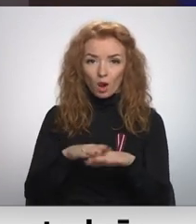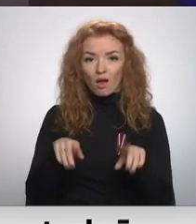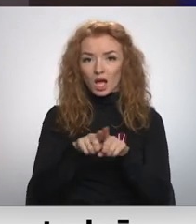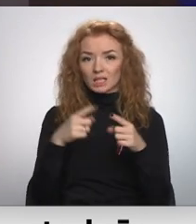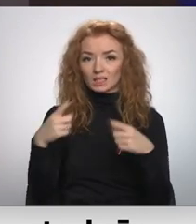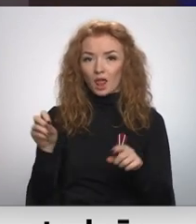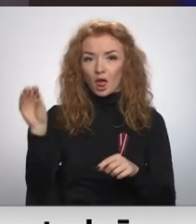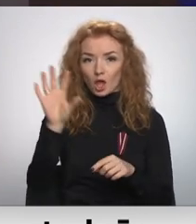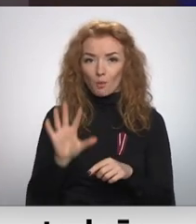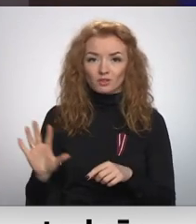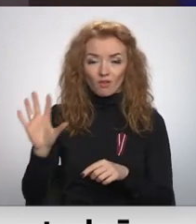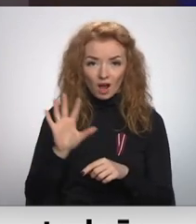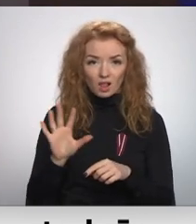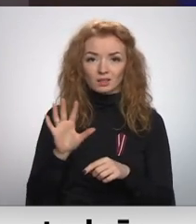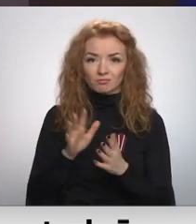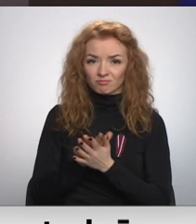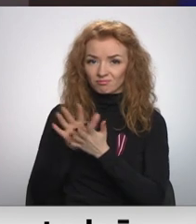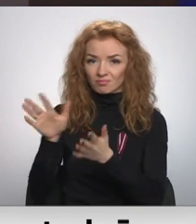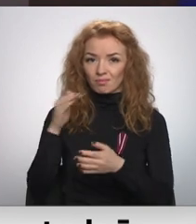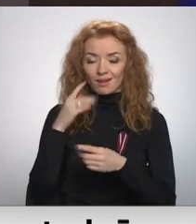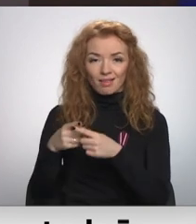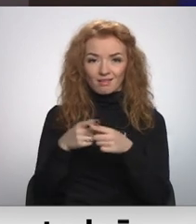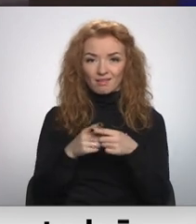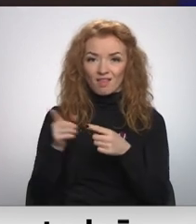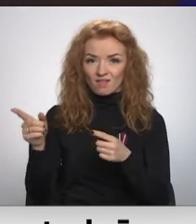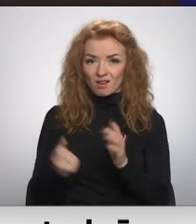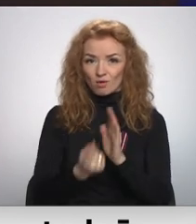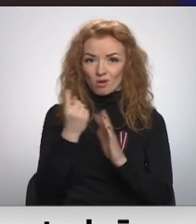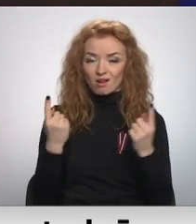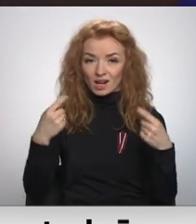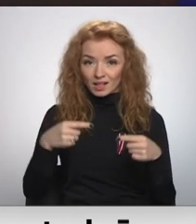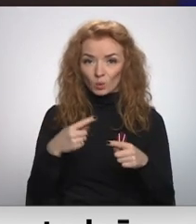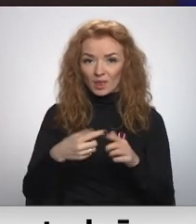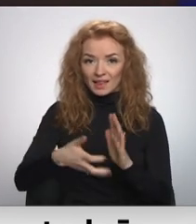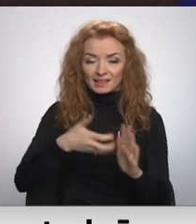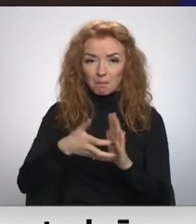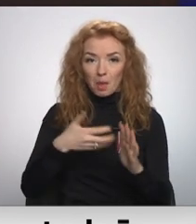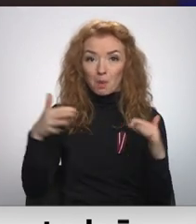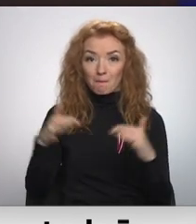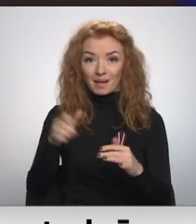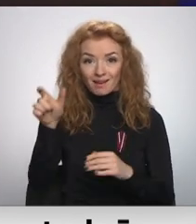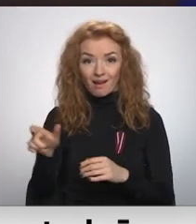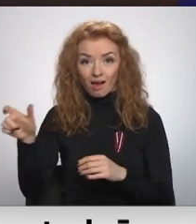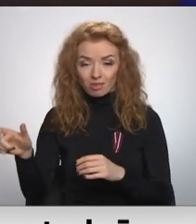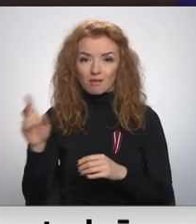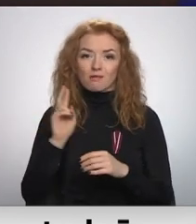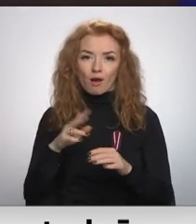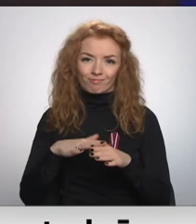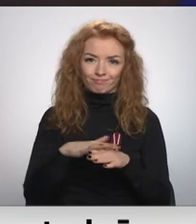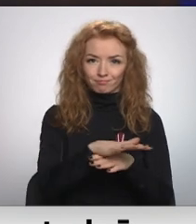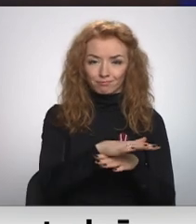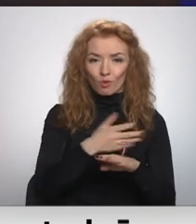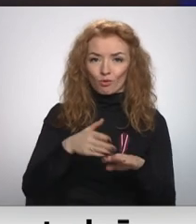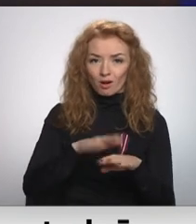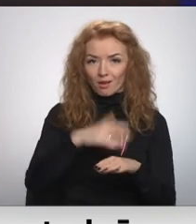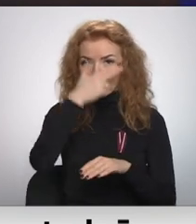Eiropas valstis krīzes radīšanā vaino Baltkrieviju, uzskatot, ka tā speciāli izmanto migrantus par ieroci hibrīdu uzbrukumā Polijai, Lietuvai un